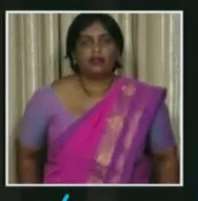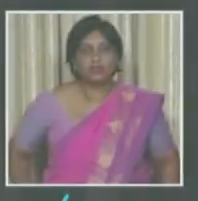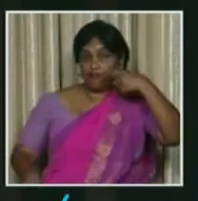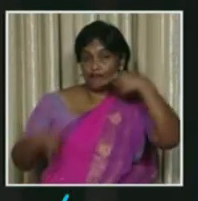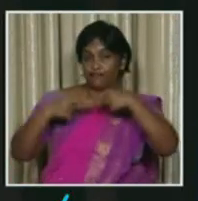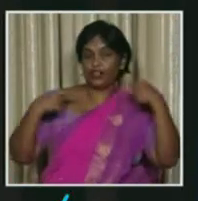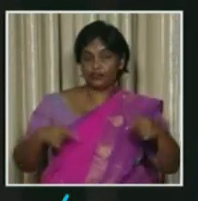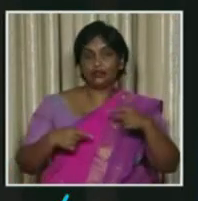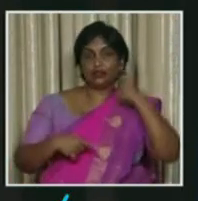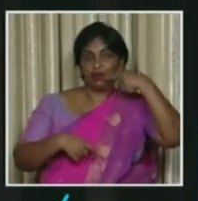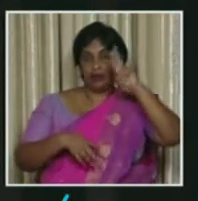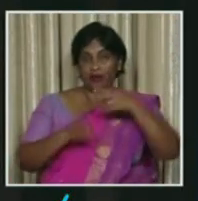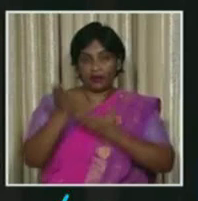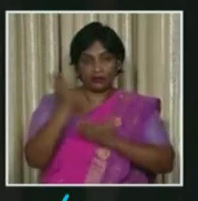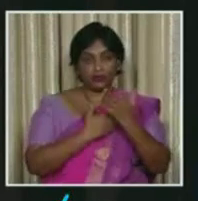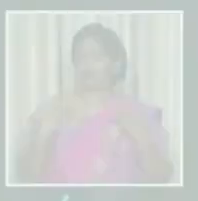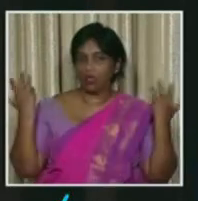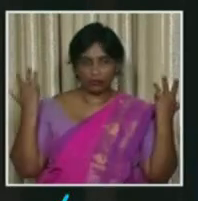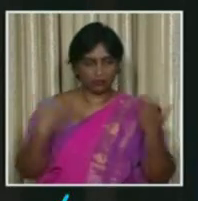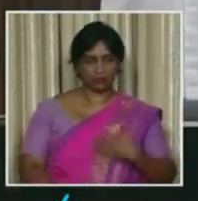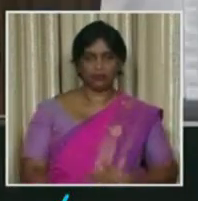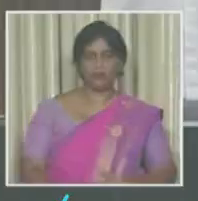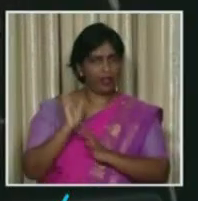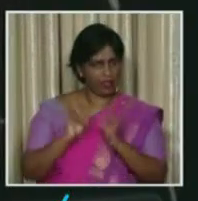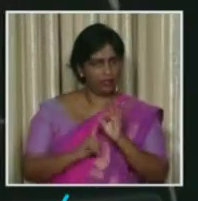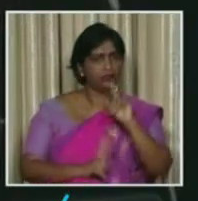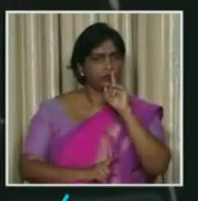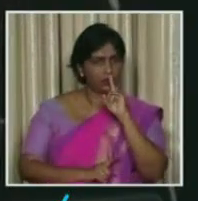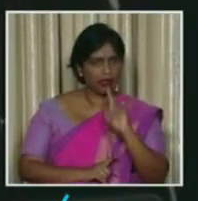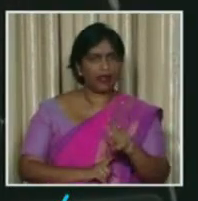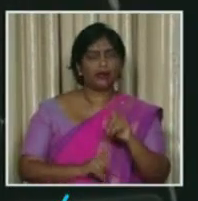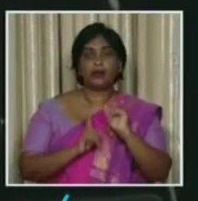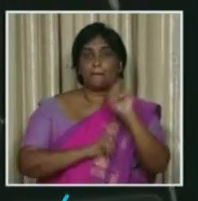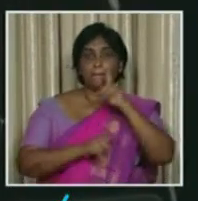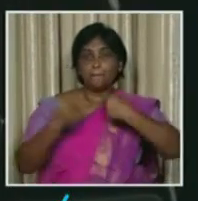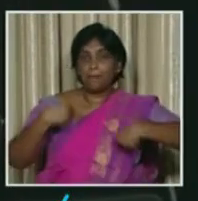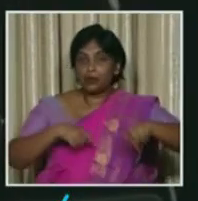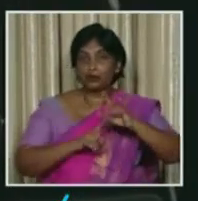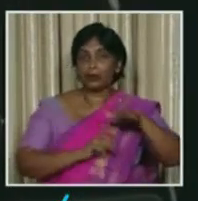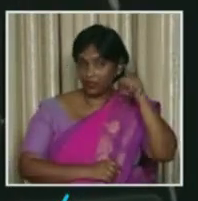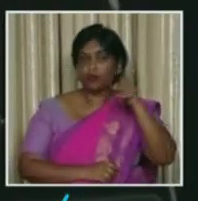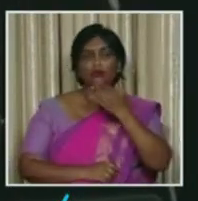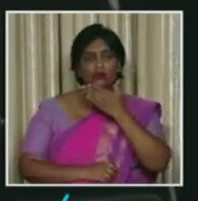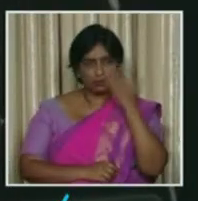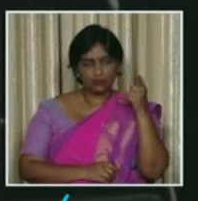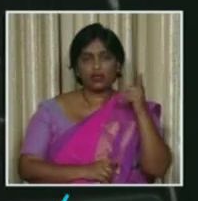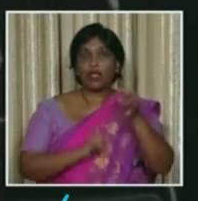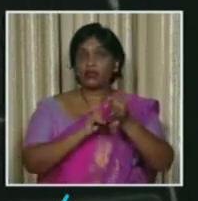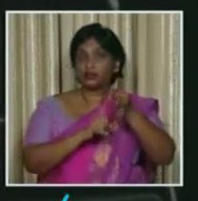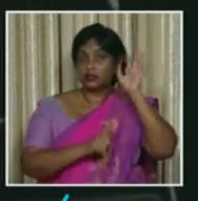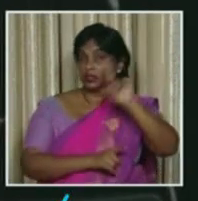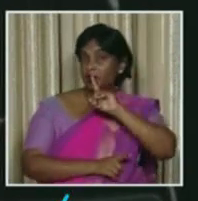ගෙනාපු වෙලාවේ ඒක අපි ඉල්ලපුවම පිටපත අපට දුන්නේ නැහැ. ව්‍යවස්ථාදායකයේ ප්‍රධානී හැටියට තමුන්නාසයට පුළුවන් විධායකය